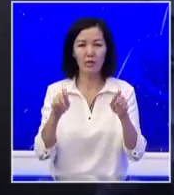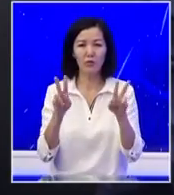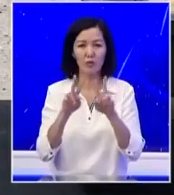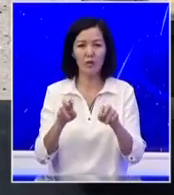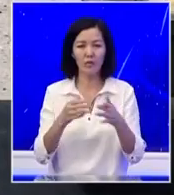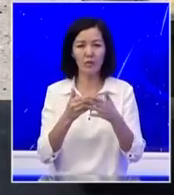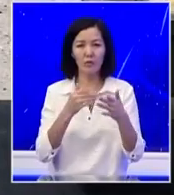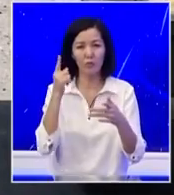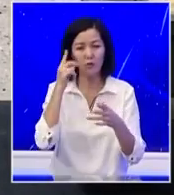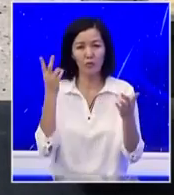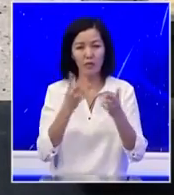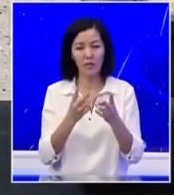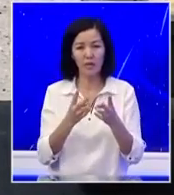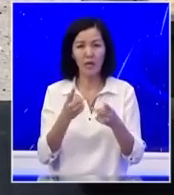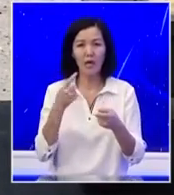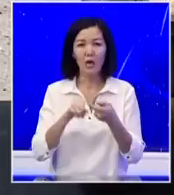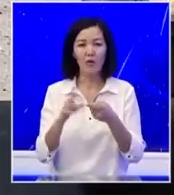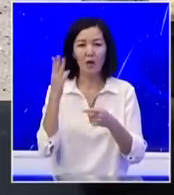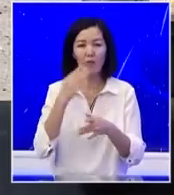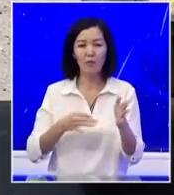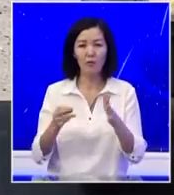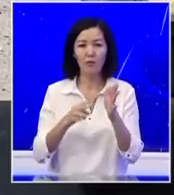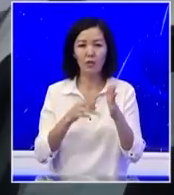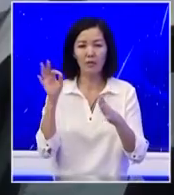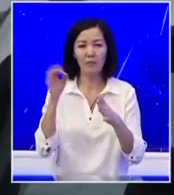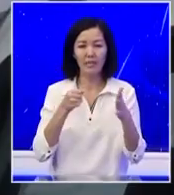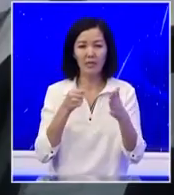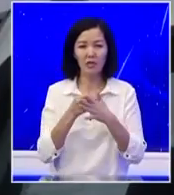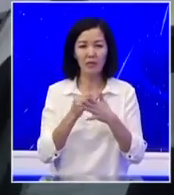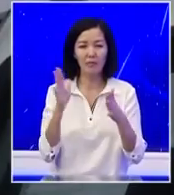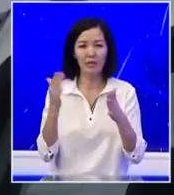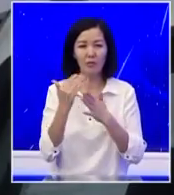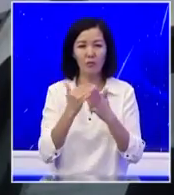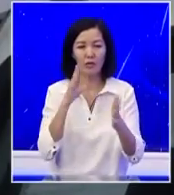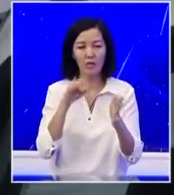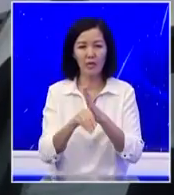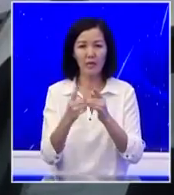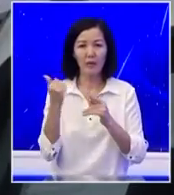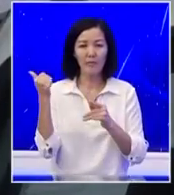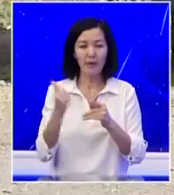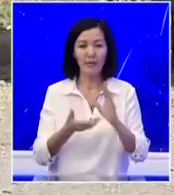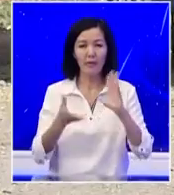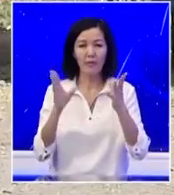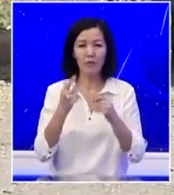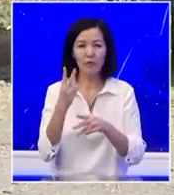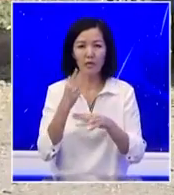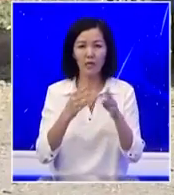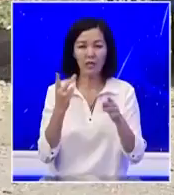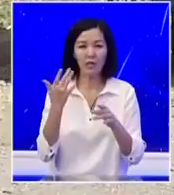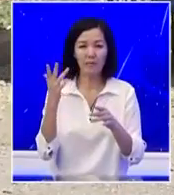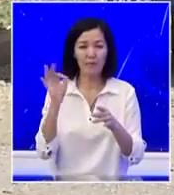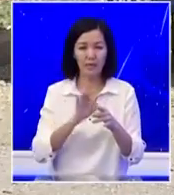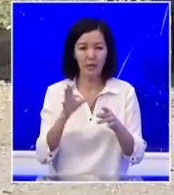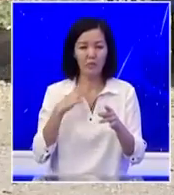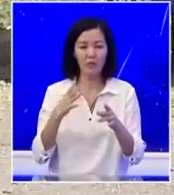керек. Алматы облысы жұқпалы індеттің таралуы 7%-ға жетпейтін өңірлер қатарында. Соңғы бір аптада көрсеткіші 2,5%-ға өскен. Бұл